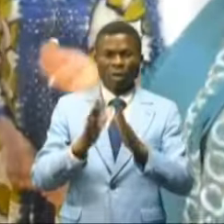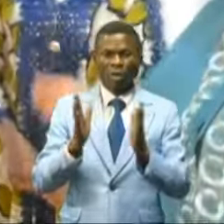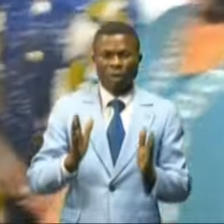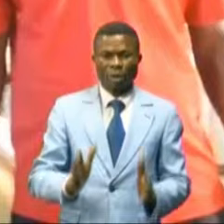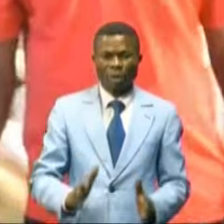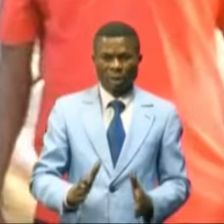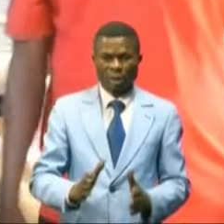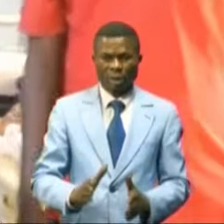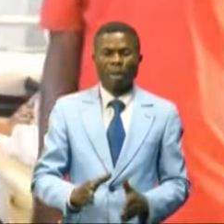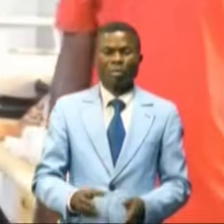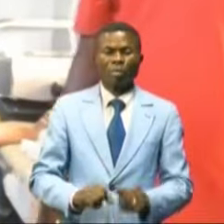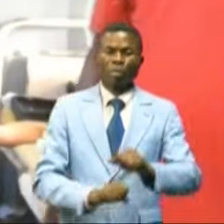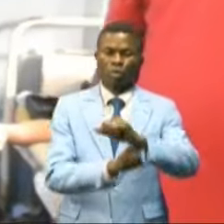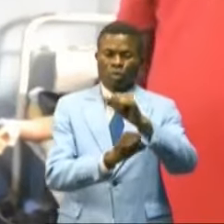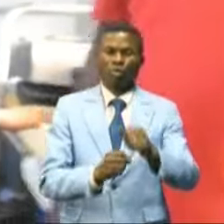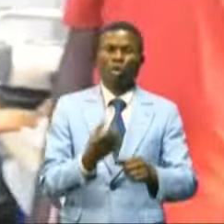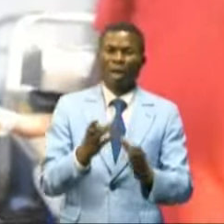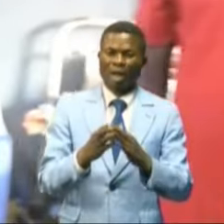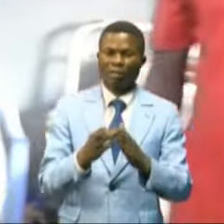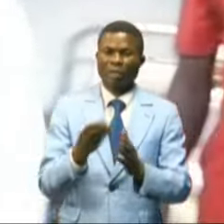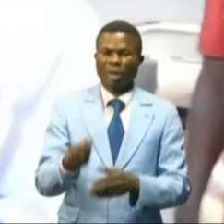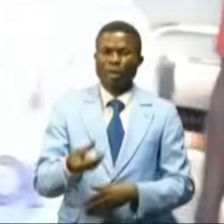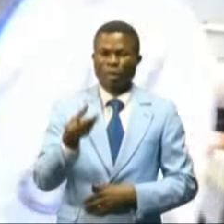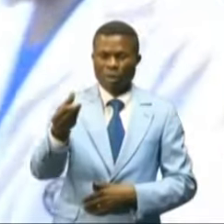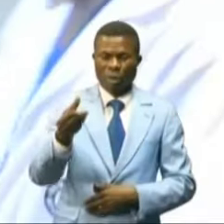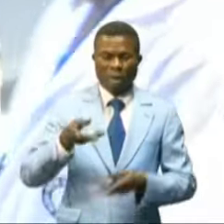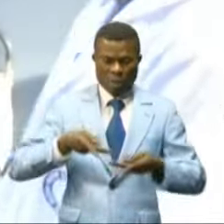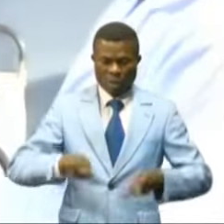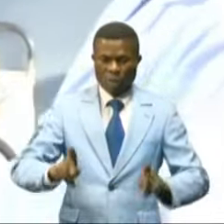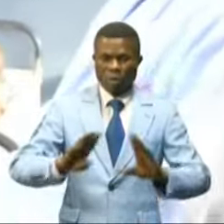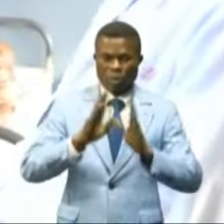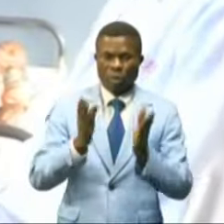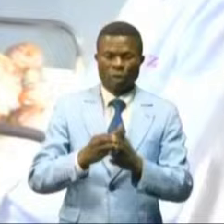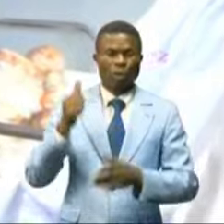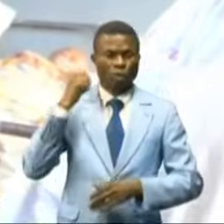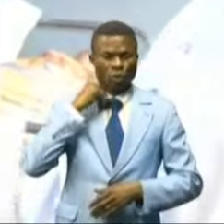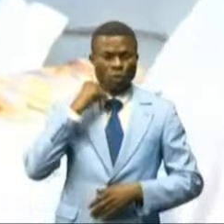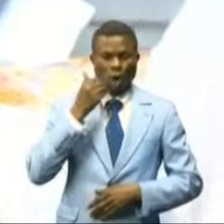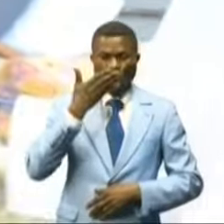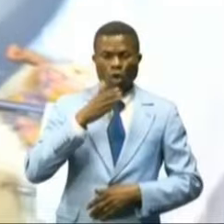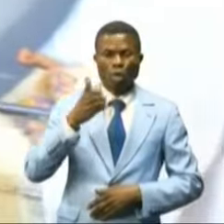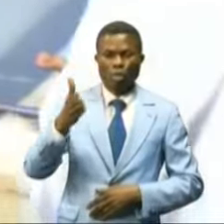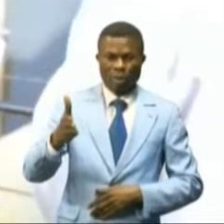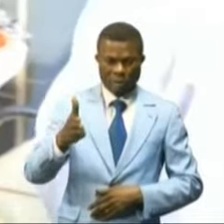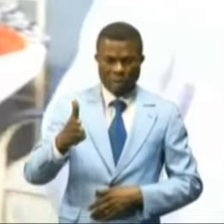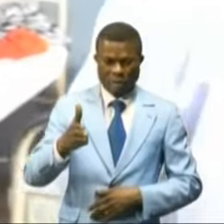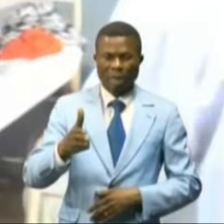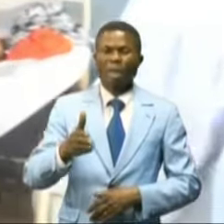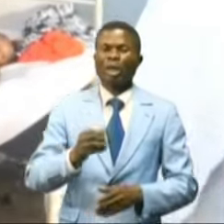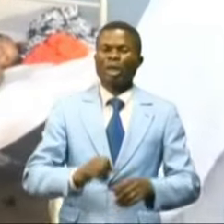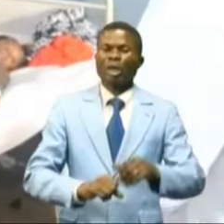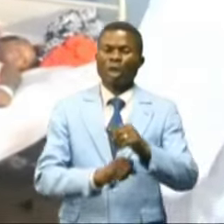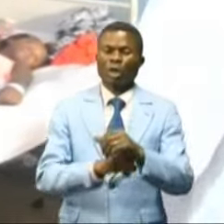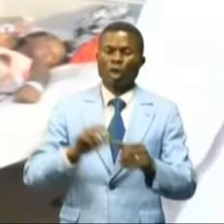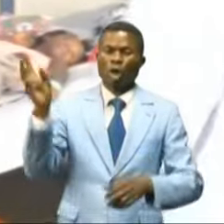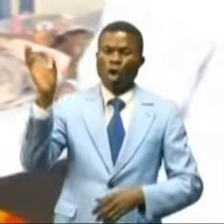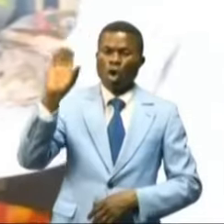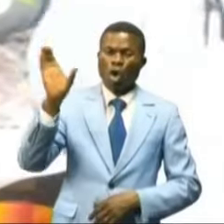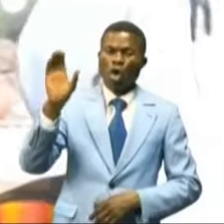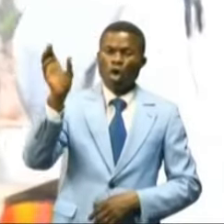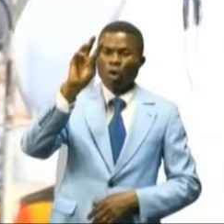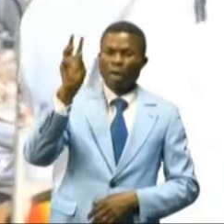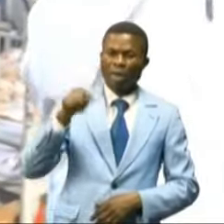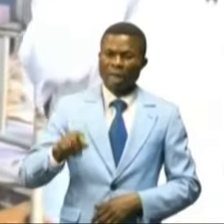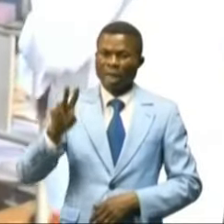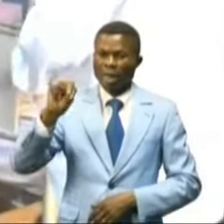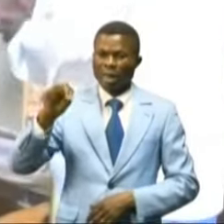un appui financier. Ceci dans le but de permettre aux deux centres hospitaliers Émeraude, Ngaba et Mikonga, de bien assurer la